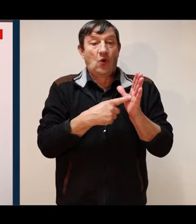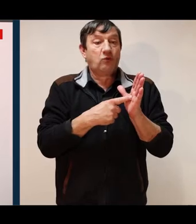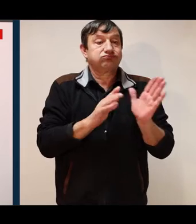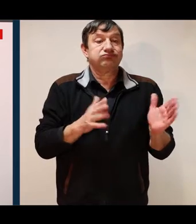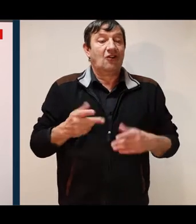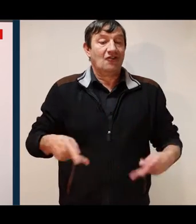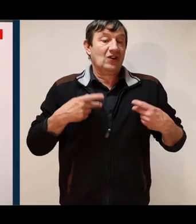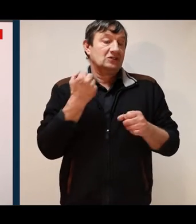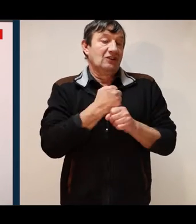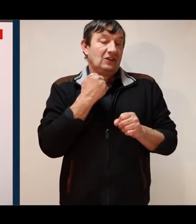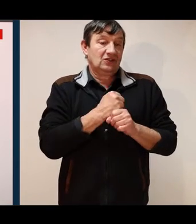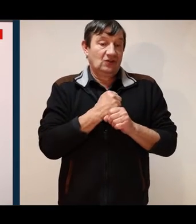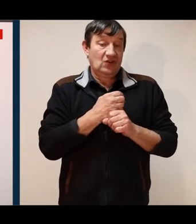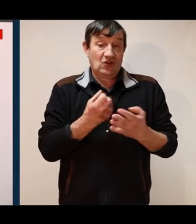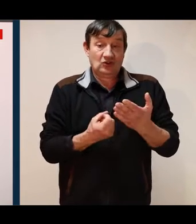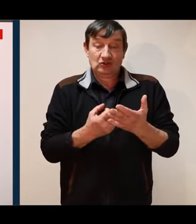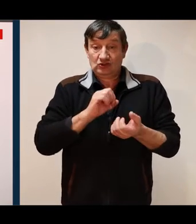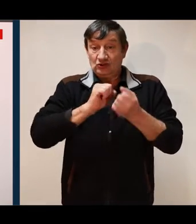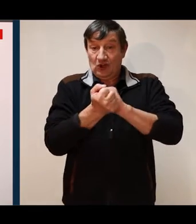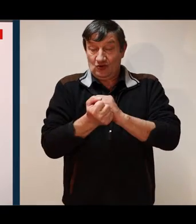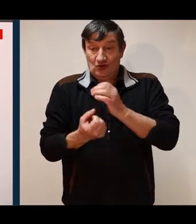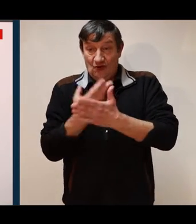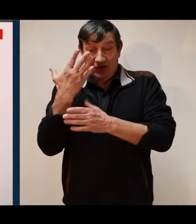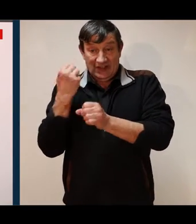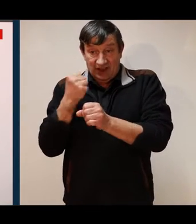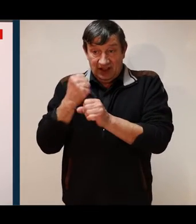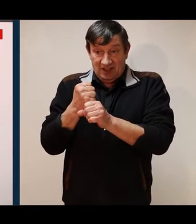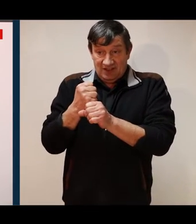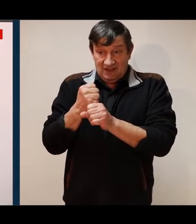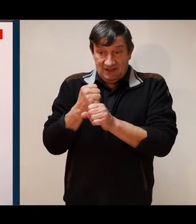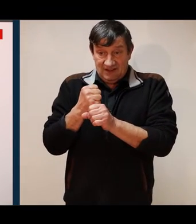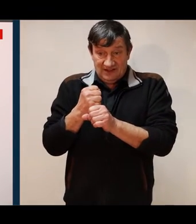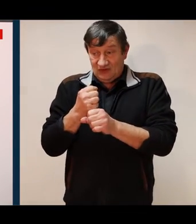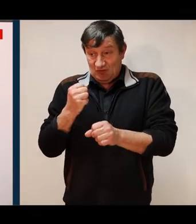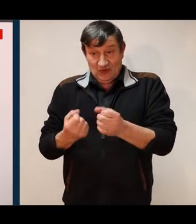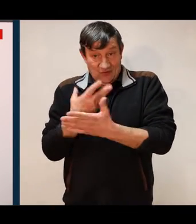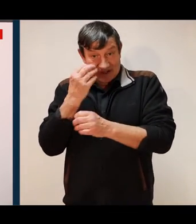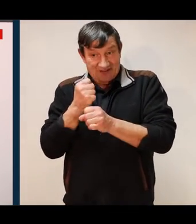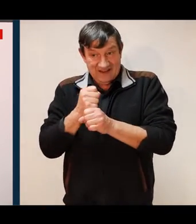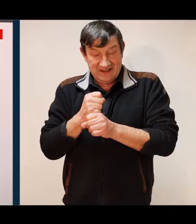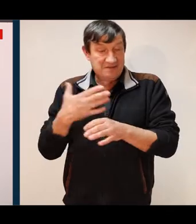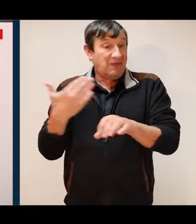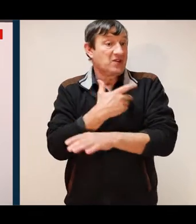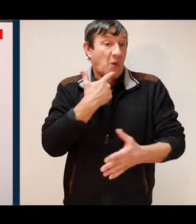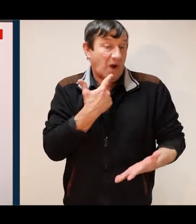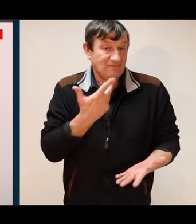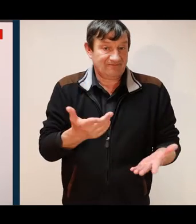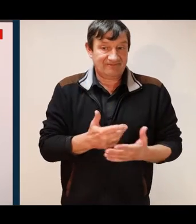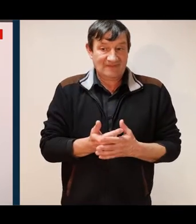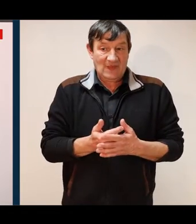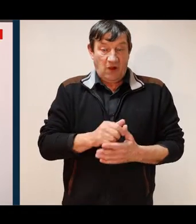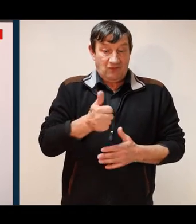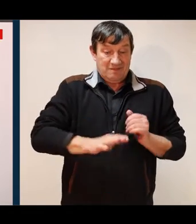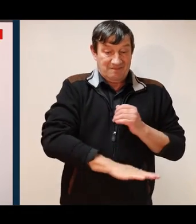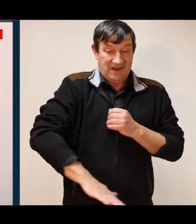carrière professionnelle, quand on prend un nouveau challenge, quand on prend un nouveau job, qu'est-ce qui se passe? Finalement, vous avez